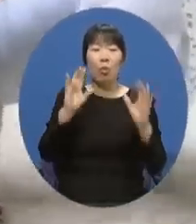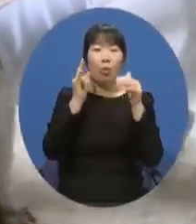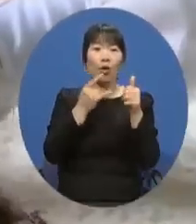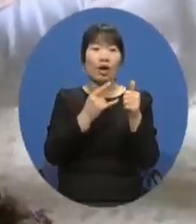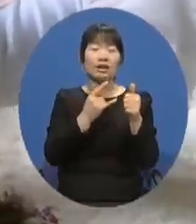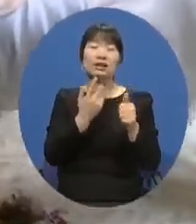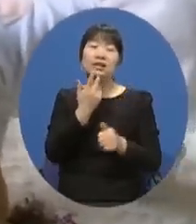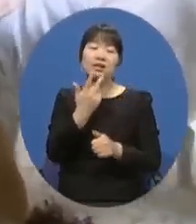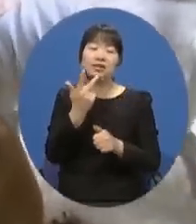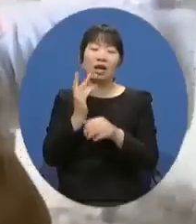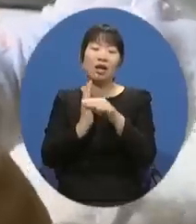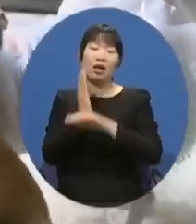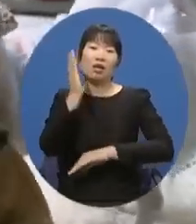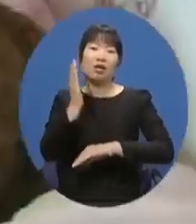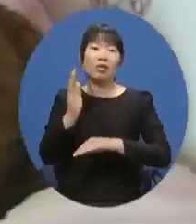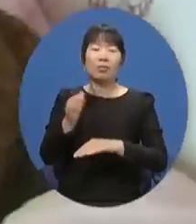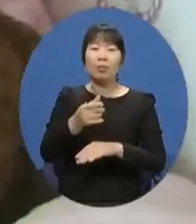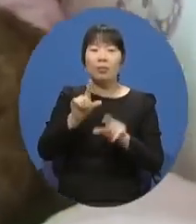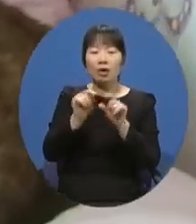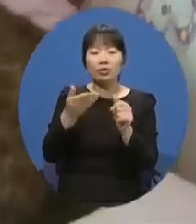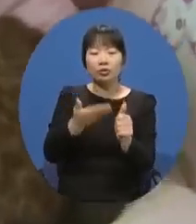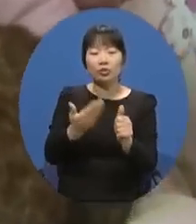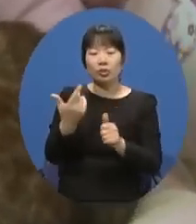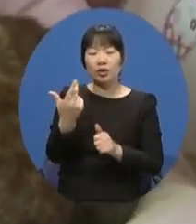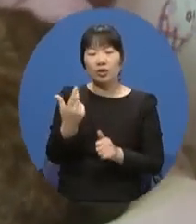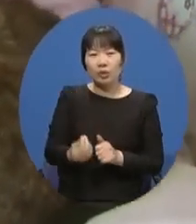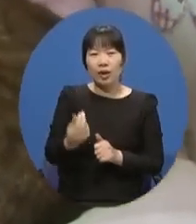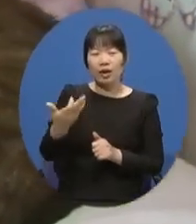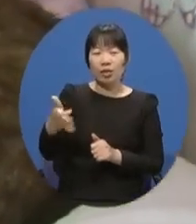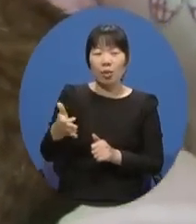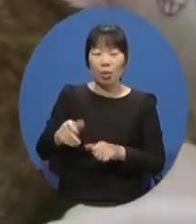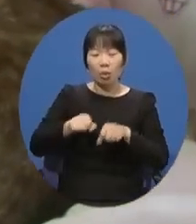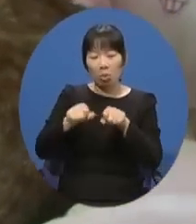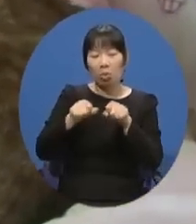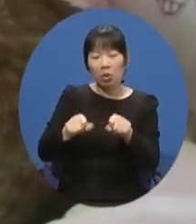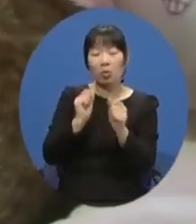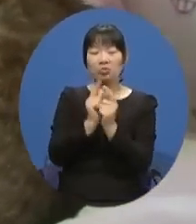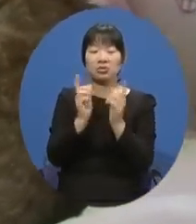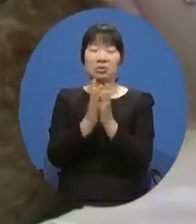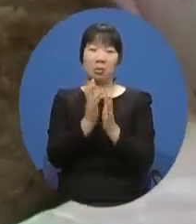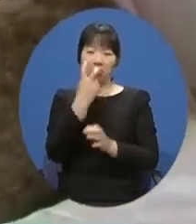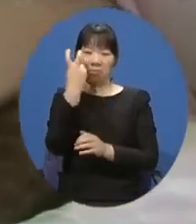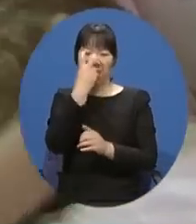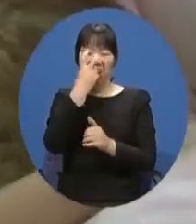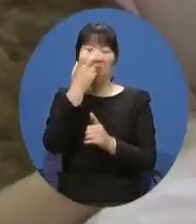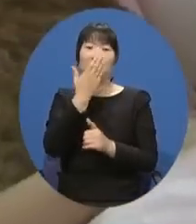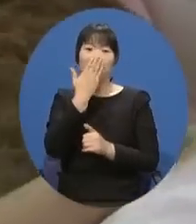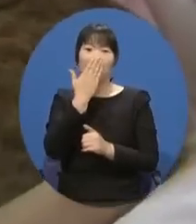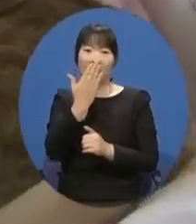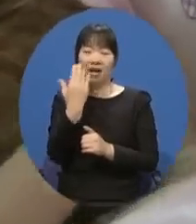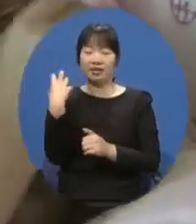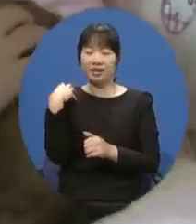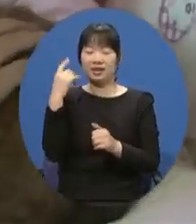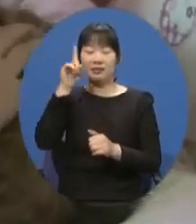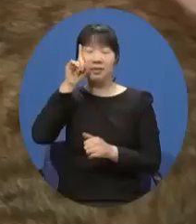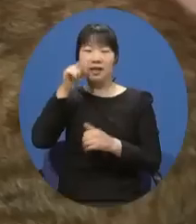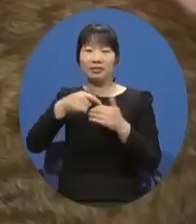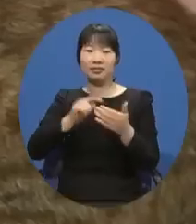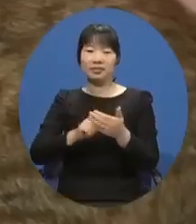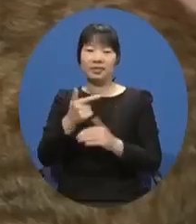아이들은 7세가 지나야 먹이 주기, 대소변 치우기 등 애완동물을 직접 관리할 수 있게 되고 책임감도